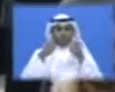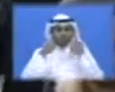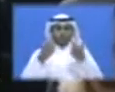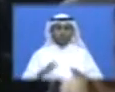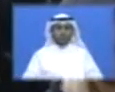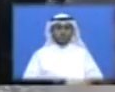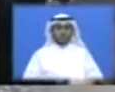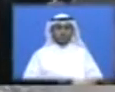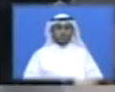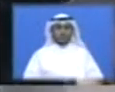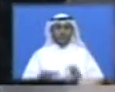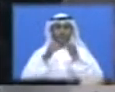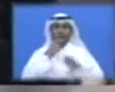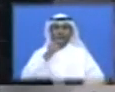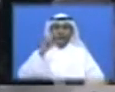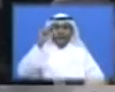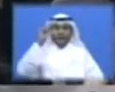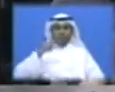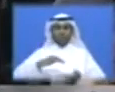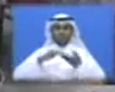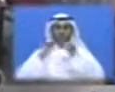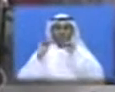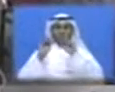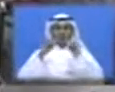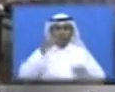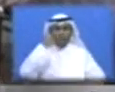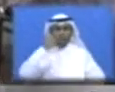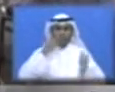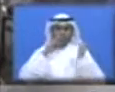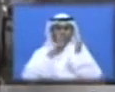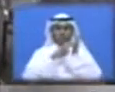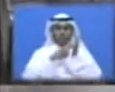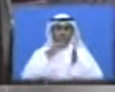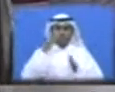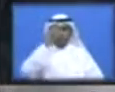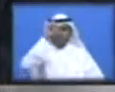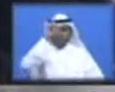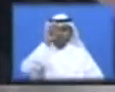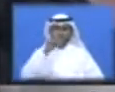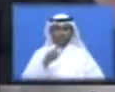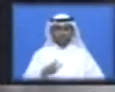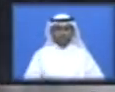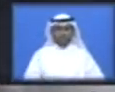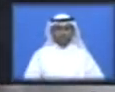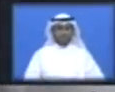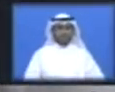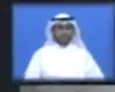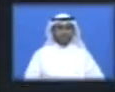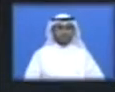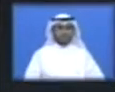مجهول. وجمعية الهلال الأحمر تواصل توزيع مساعدات حملة عيد الفطر للاجئين السوريين في الأردن.